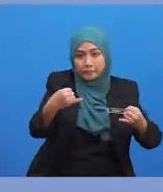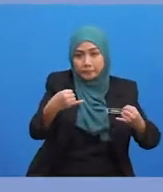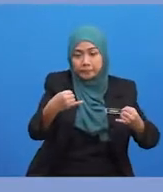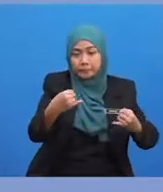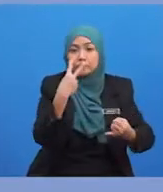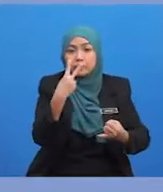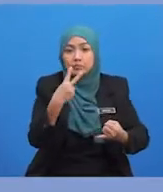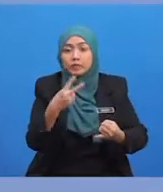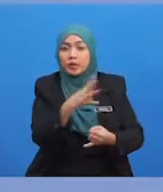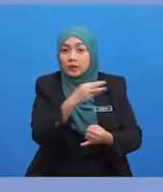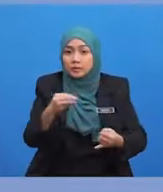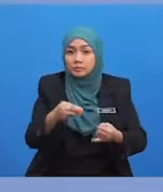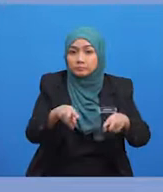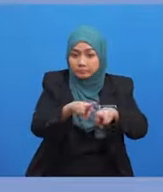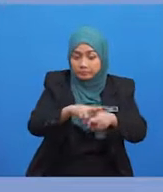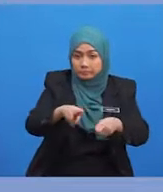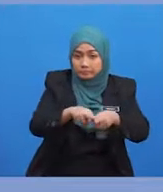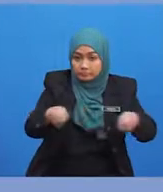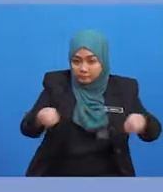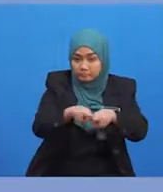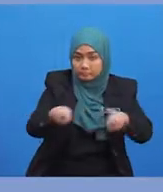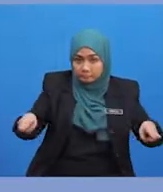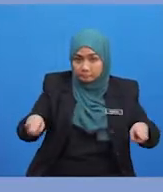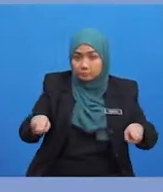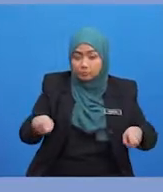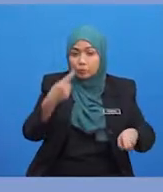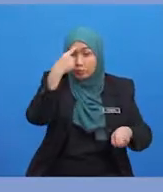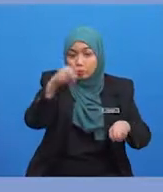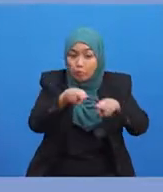bagi mengukur pengembangan saiz belon tersebut.